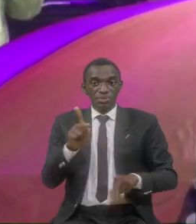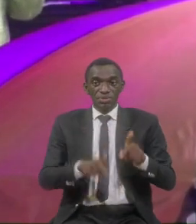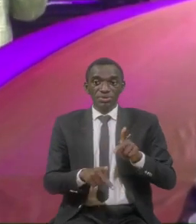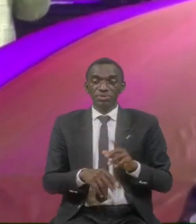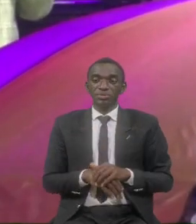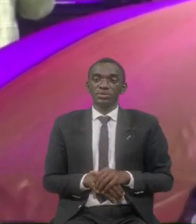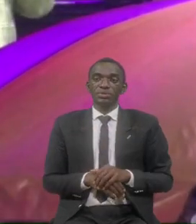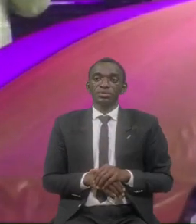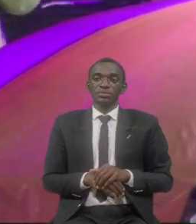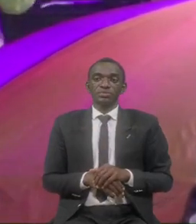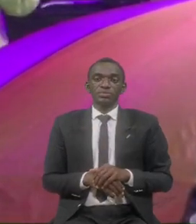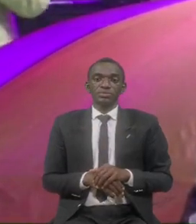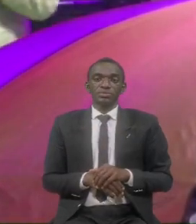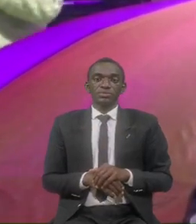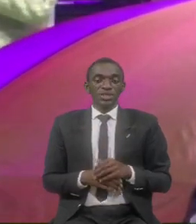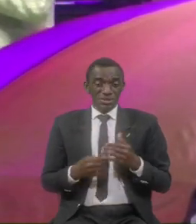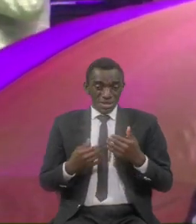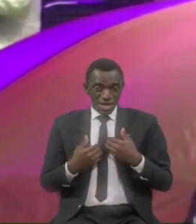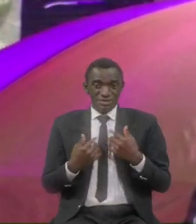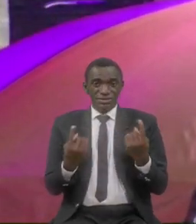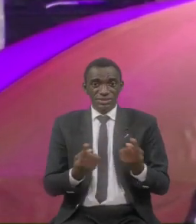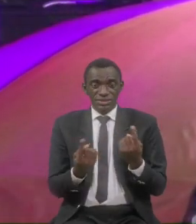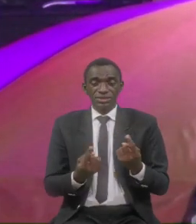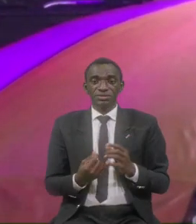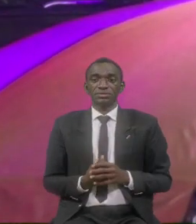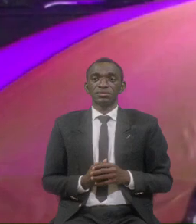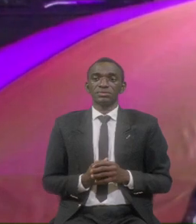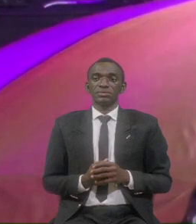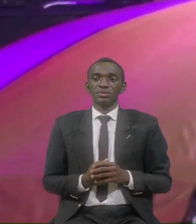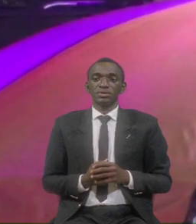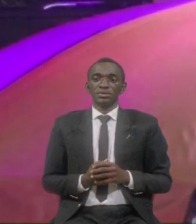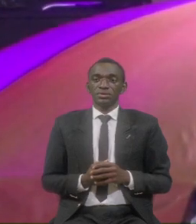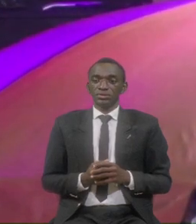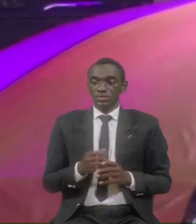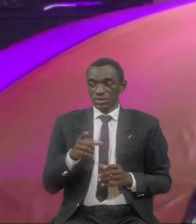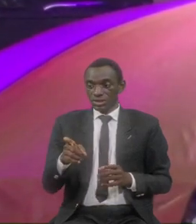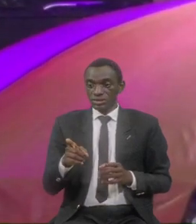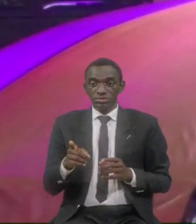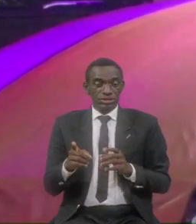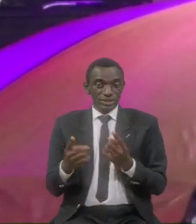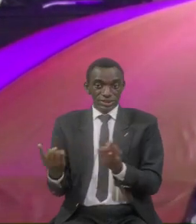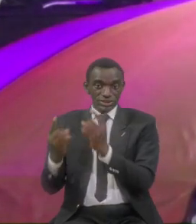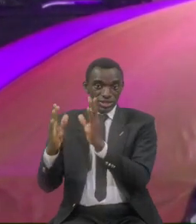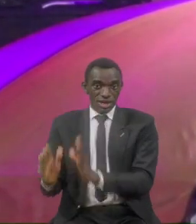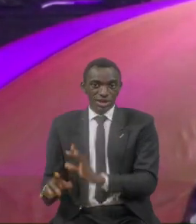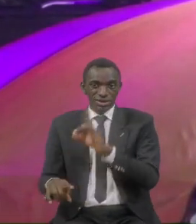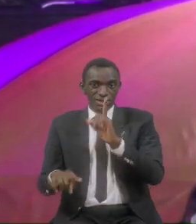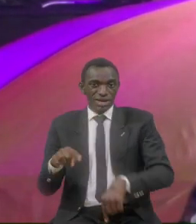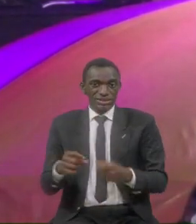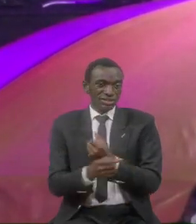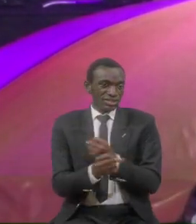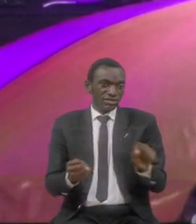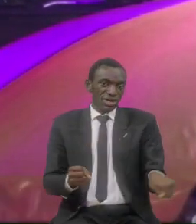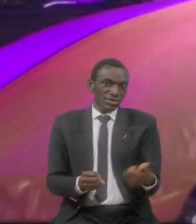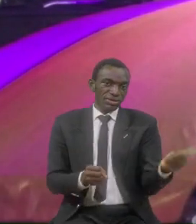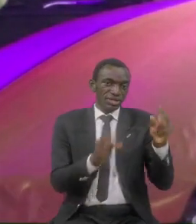you have been sinners. Anan walay nabilin puro sa one sinner cannot save another sinner. Ang usa ka